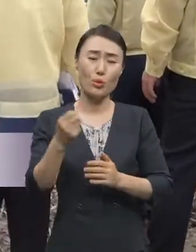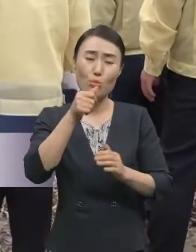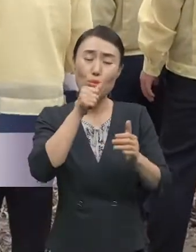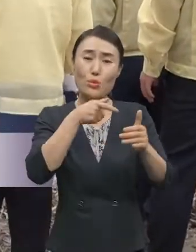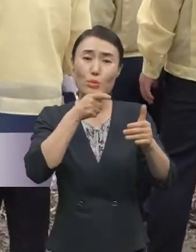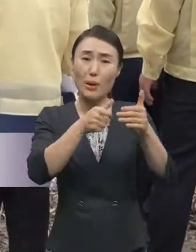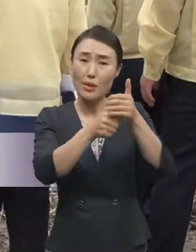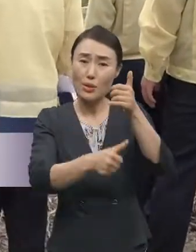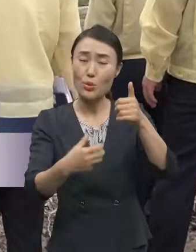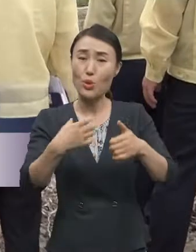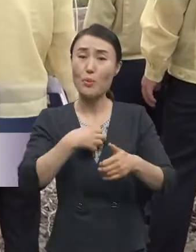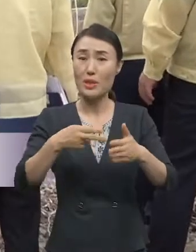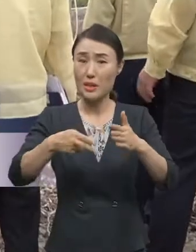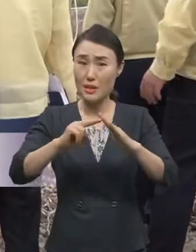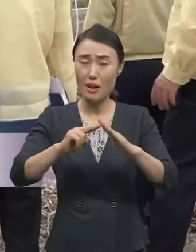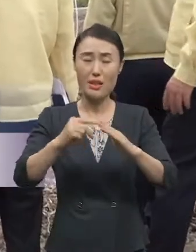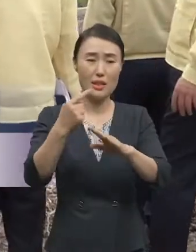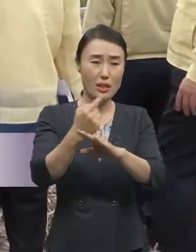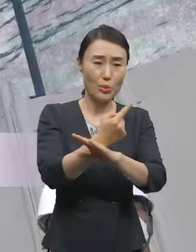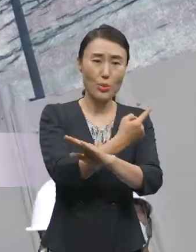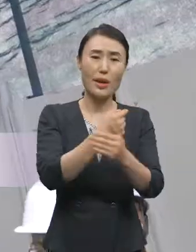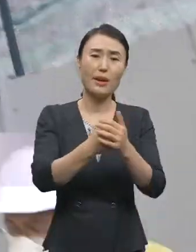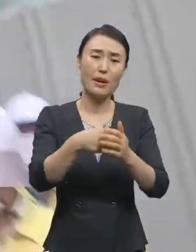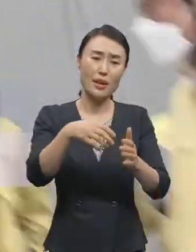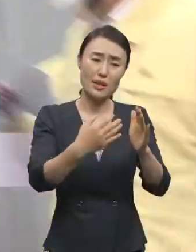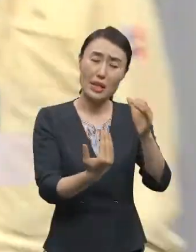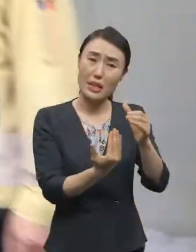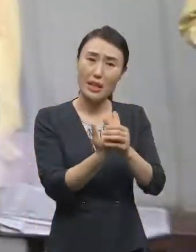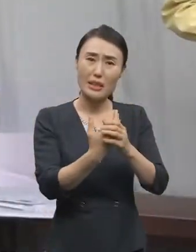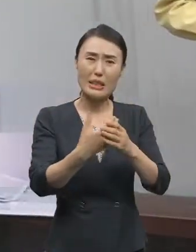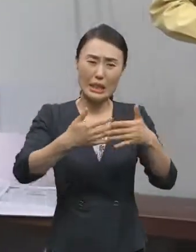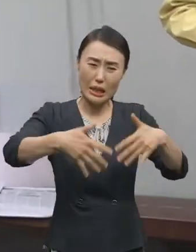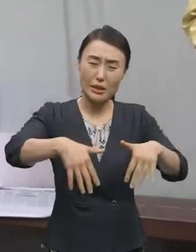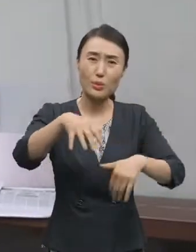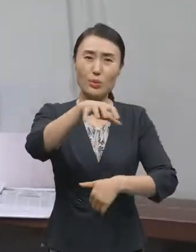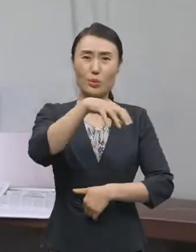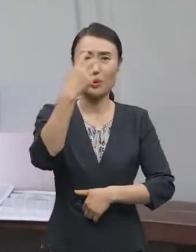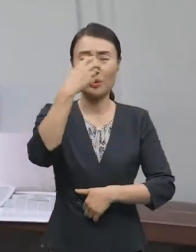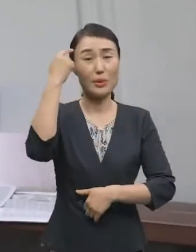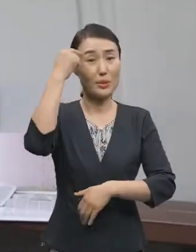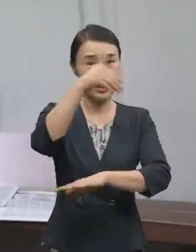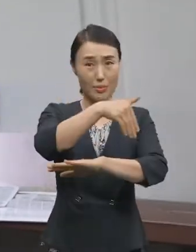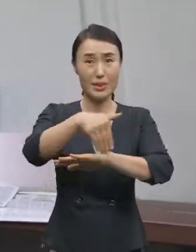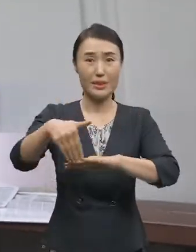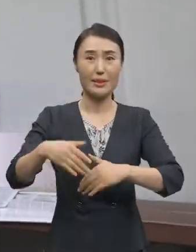사고위험 시설 기타 재난 취약 시설 전반을 점검할 계획입니다